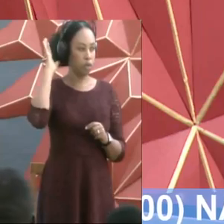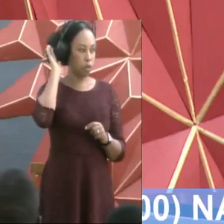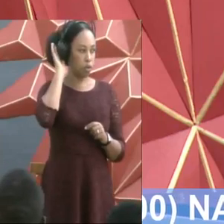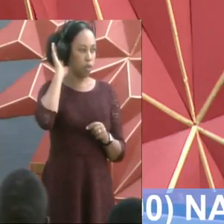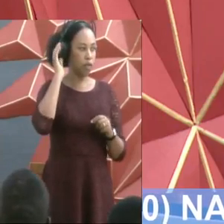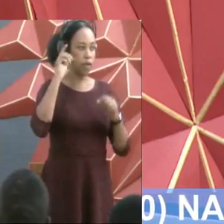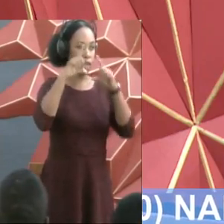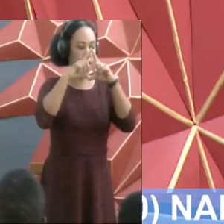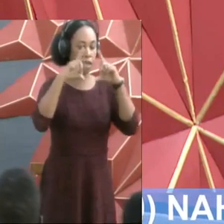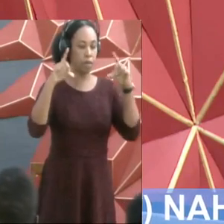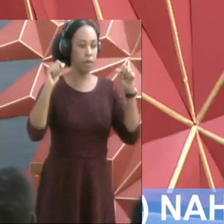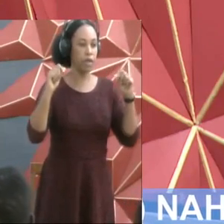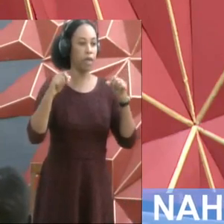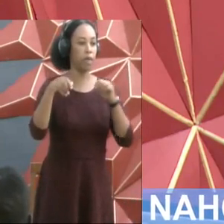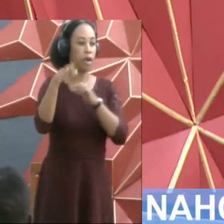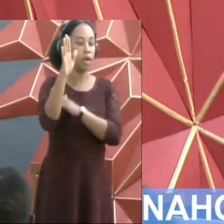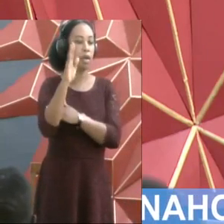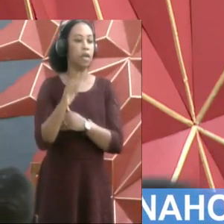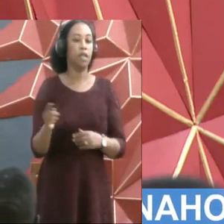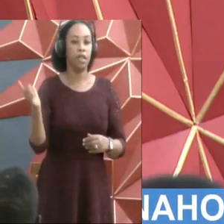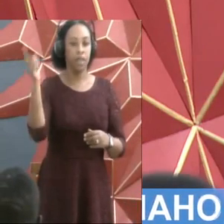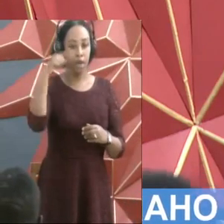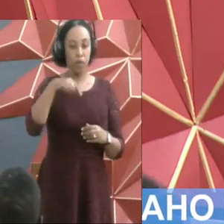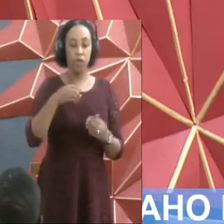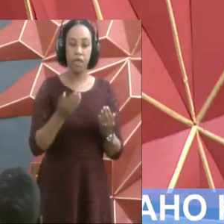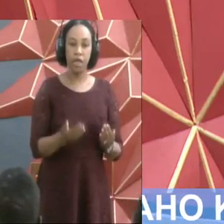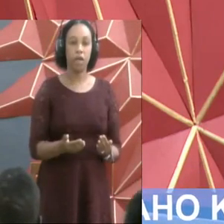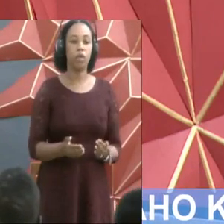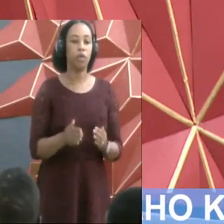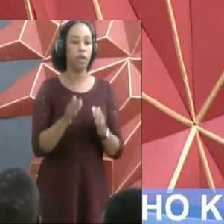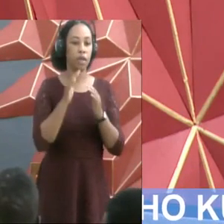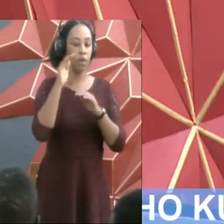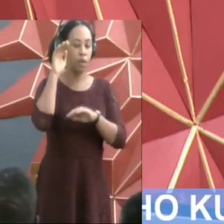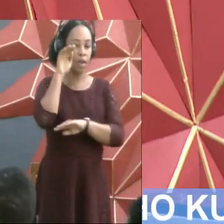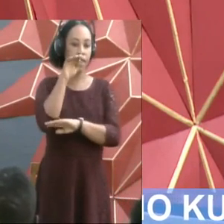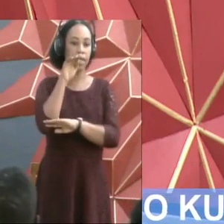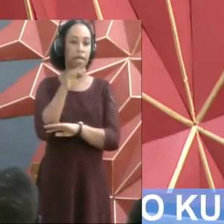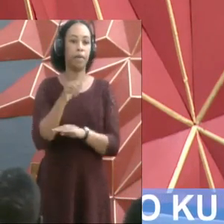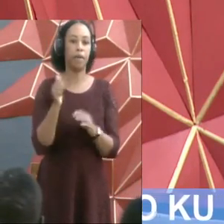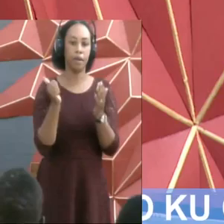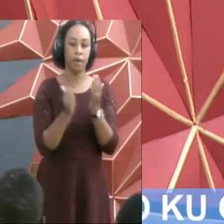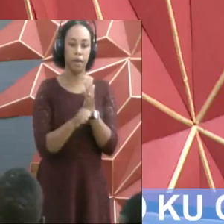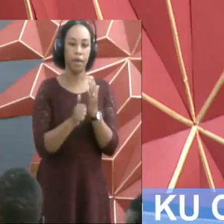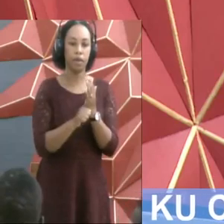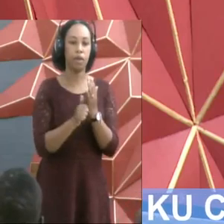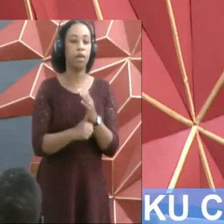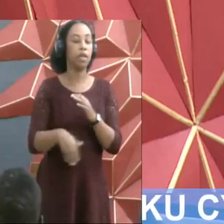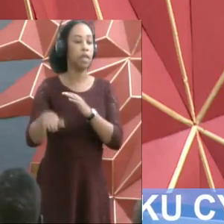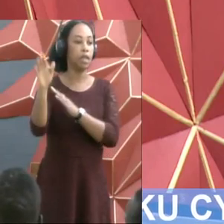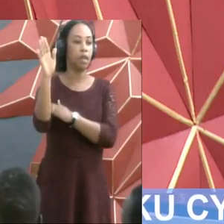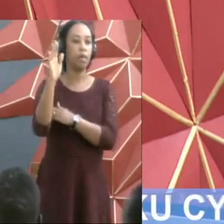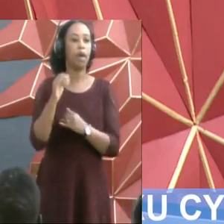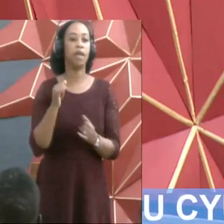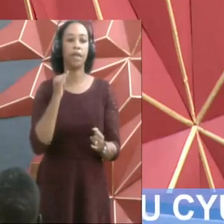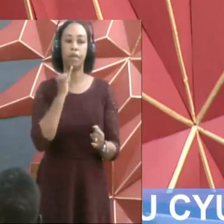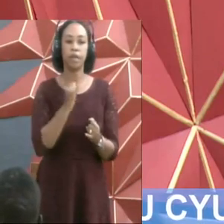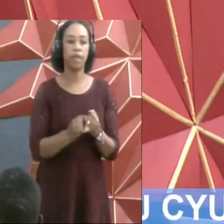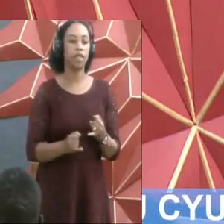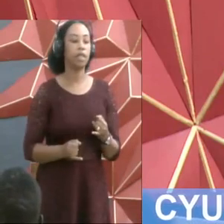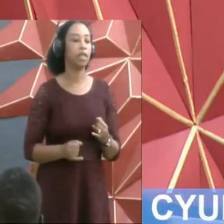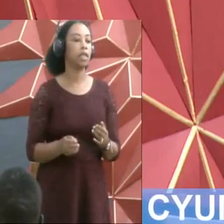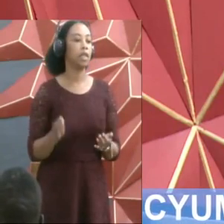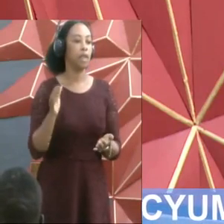ari icyamuzinduye ari ukugira ngo asabe ibimugoye Imana ibikureho kandi